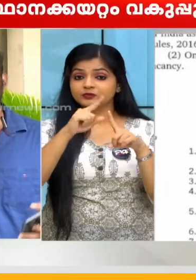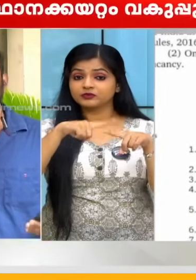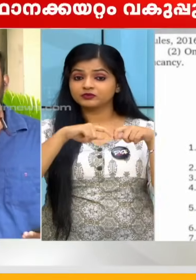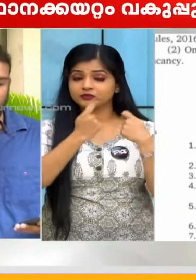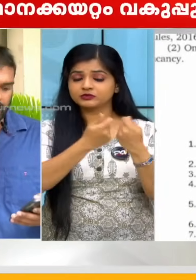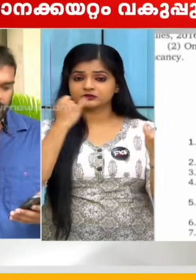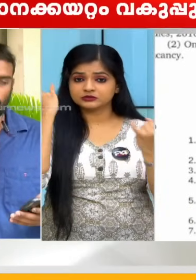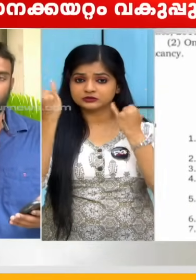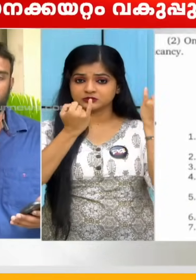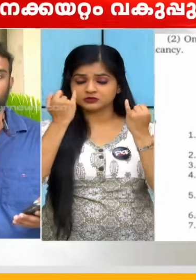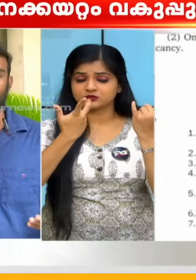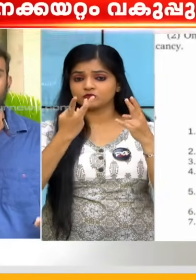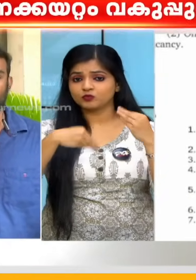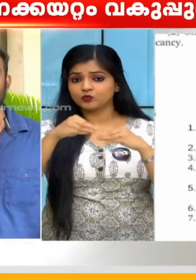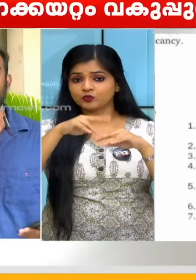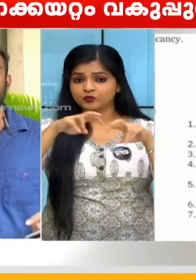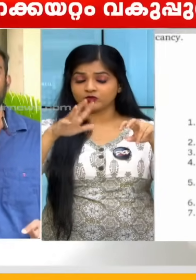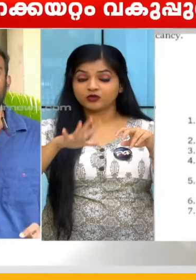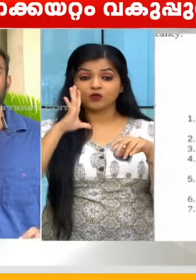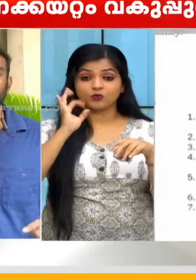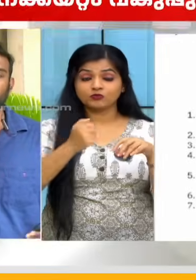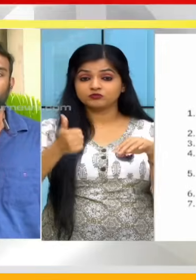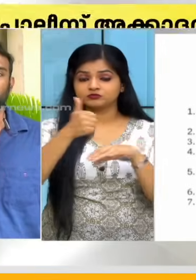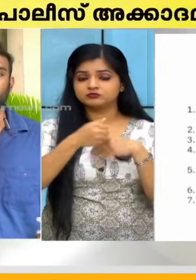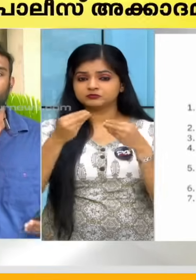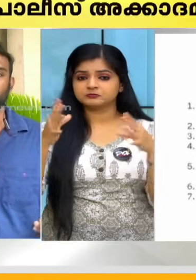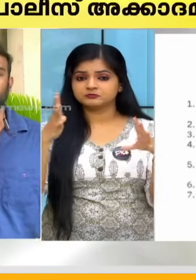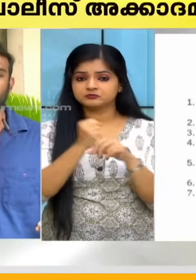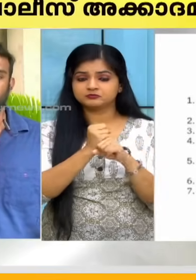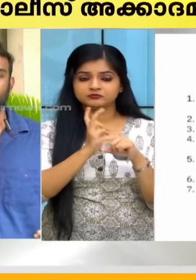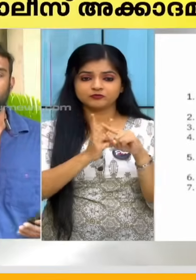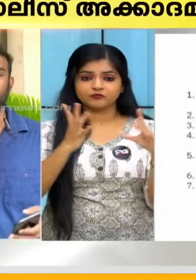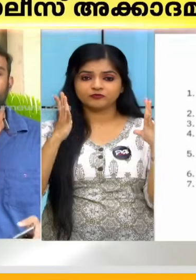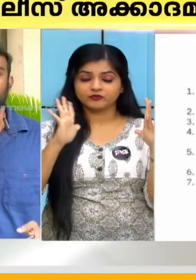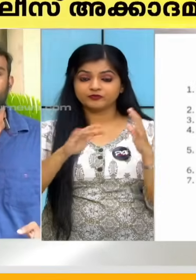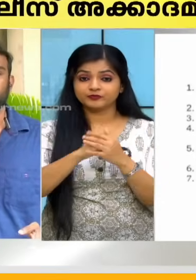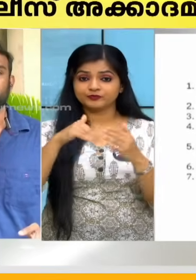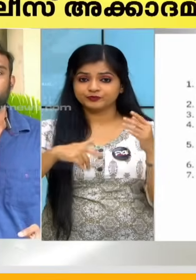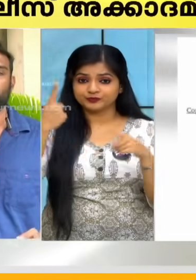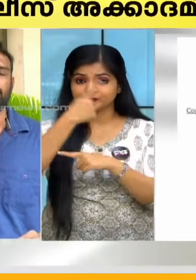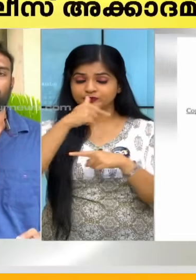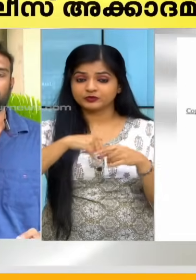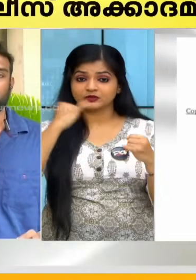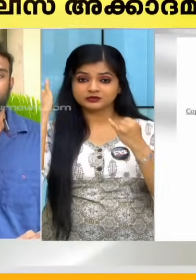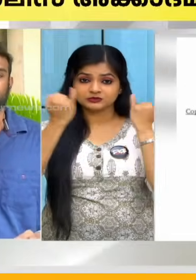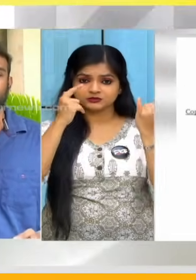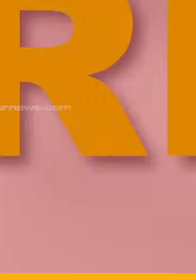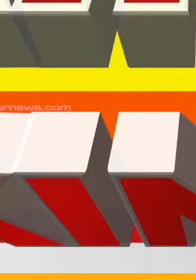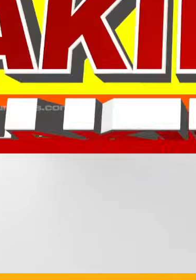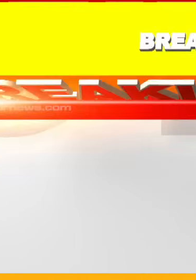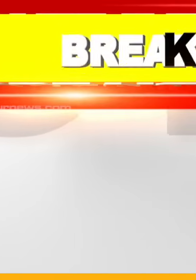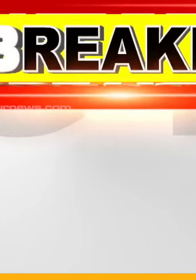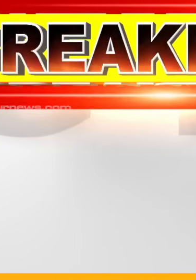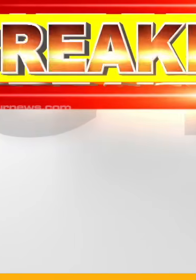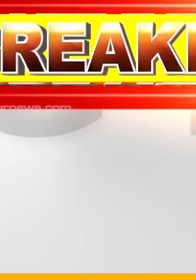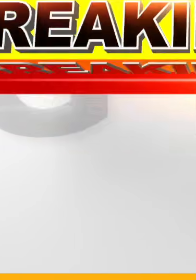മറ്റ് ഏതെങ്കിലും ഒരു പ്രധാനപ്പെട്ട വകുപ്പിന്റെ ചുമതല നൽകാത്തത്. തുടർന്ന് ഇന്ന് ഈ വകുപ്പ് തല അന്വേഷണം അവസാനിച്ചിരിക്കുന്നു. ഇതിനെ തുടർന്നാണ് അദ്ദേഹത്തിന് അന്ന്